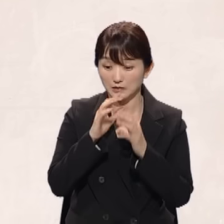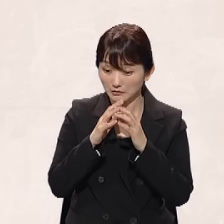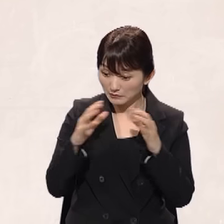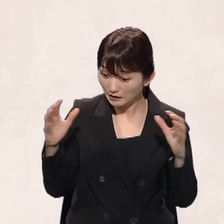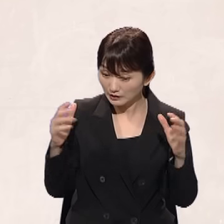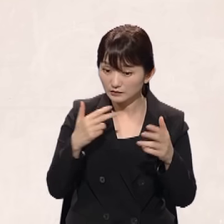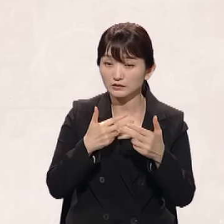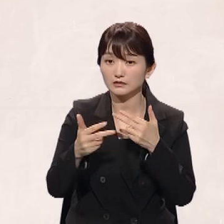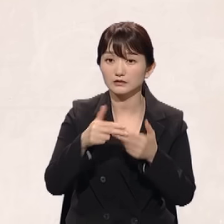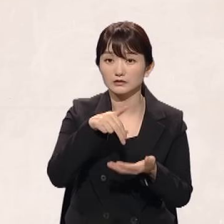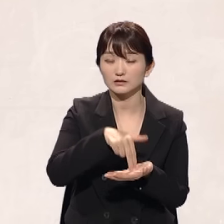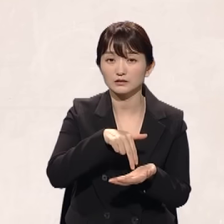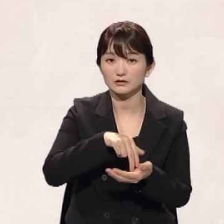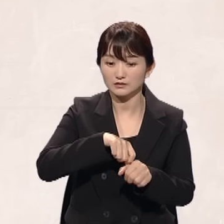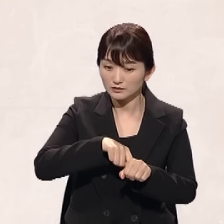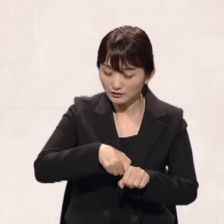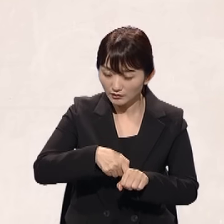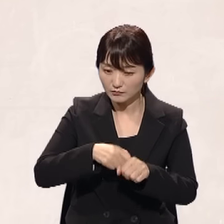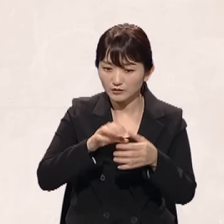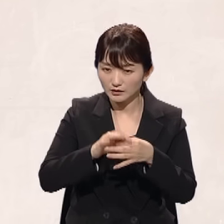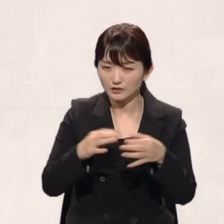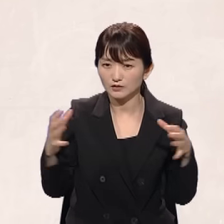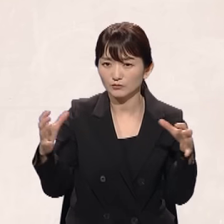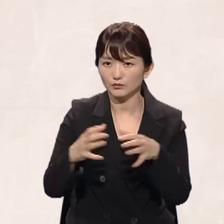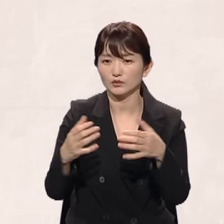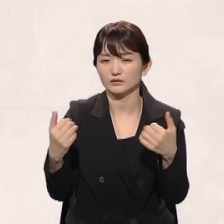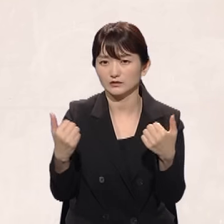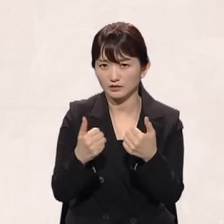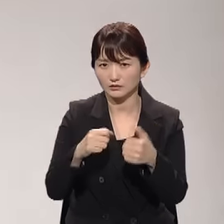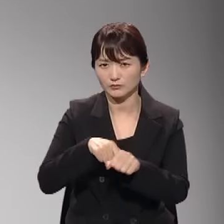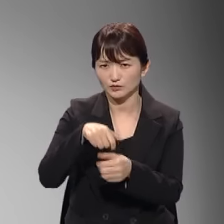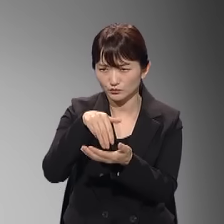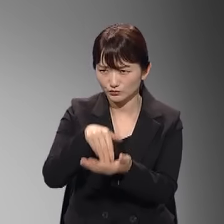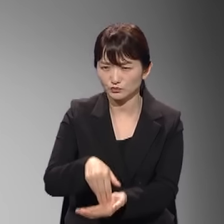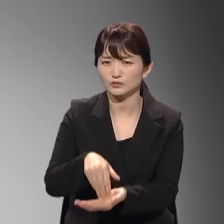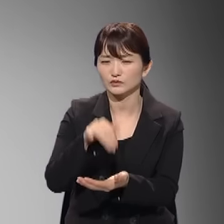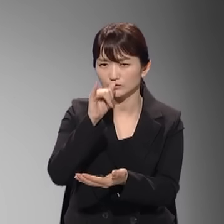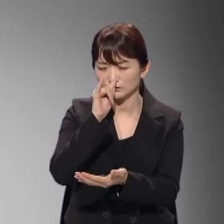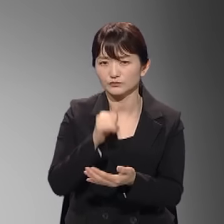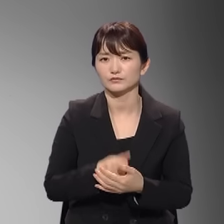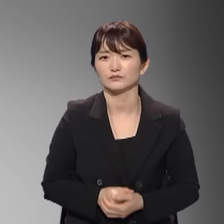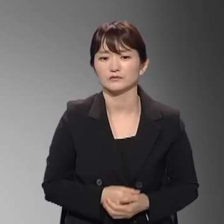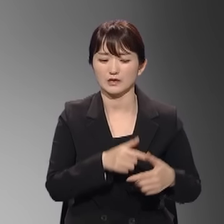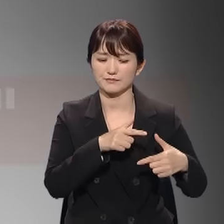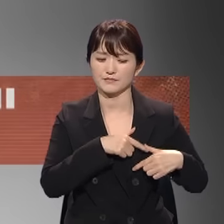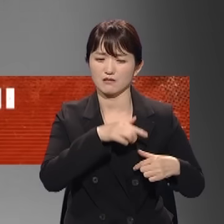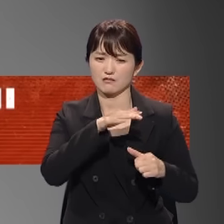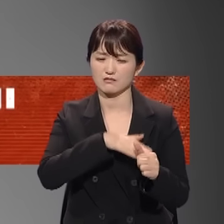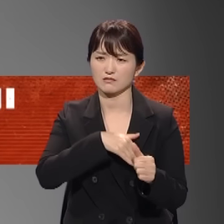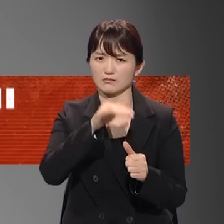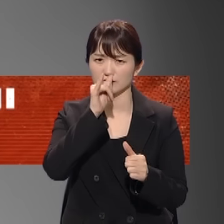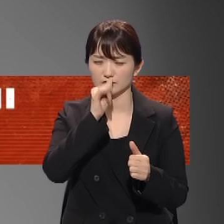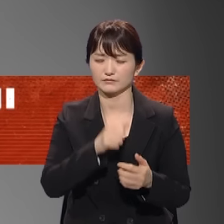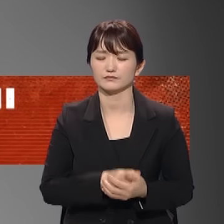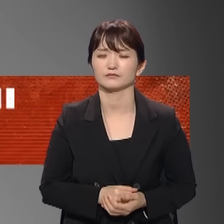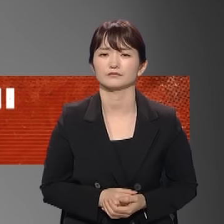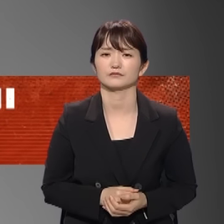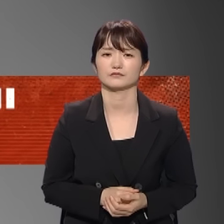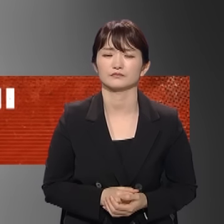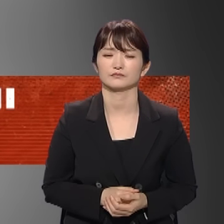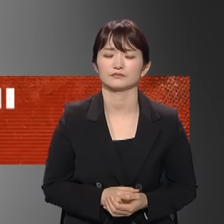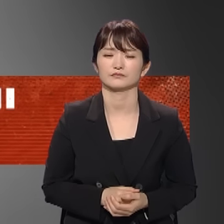협회에서 상벌위원회 열어서 중징계나 뭐 징계 같은 것도 내리기도 한다. 왜냐하면 명예를 훼손했다. 그렇죠. KLPGA 그런 것도